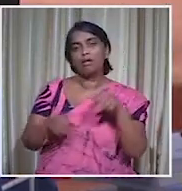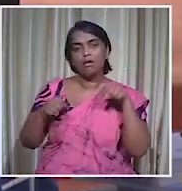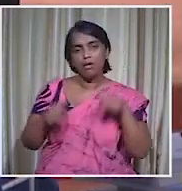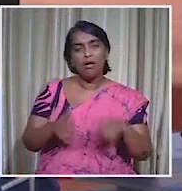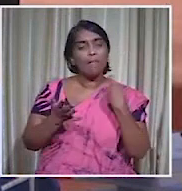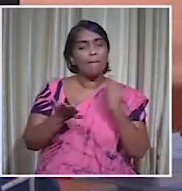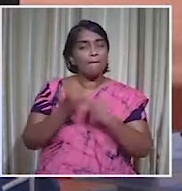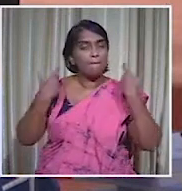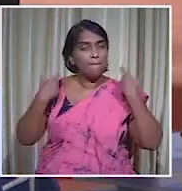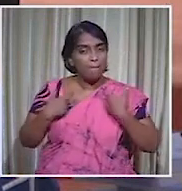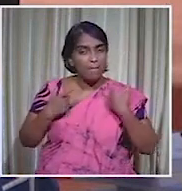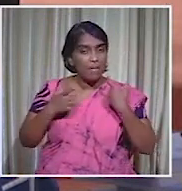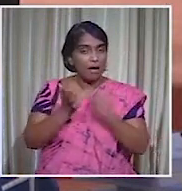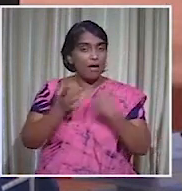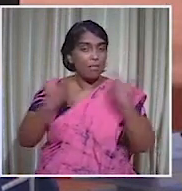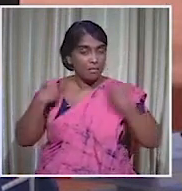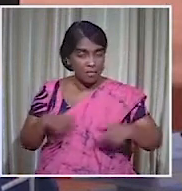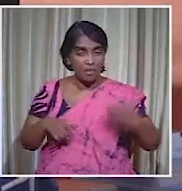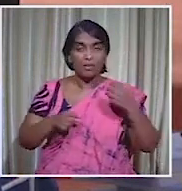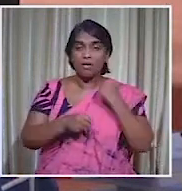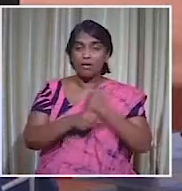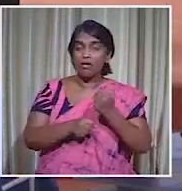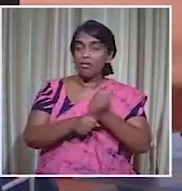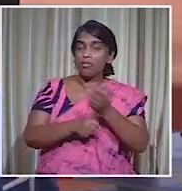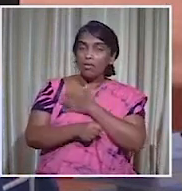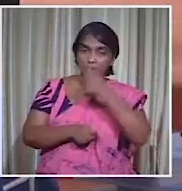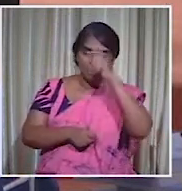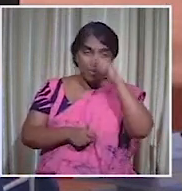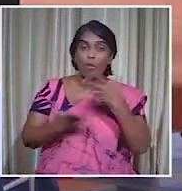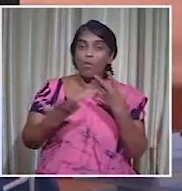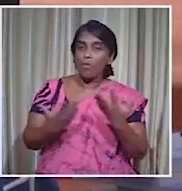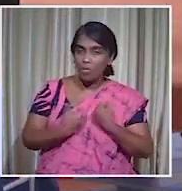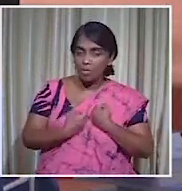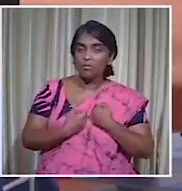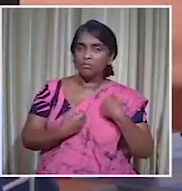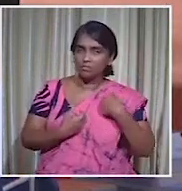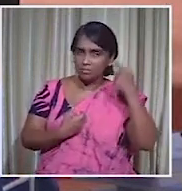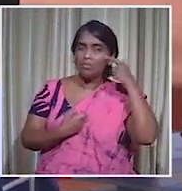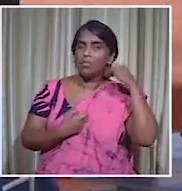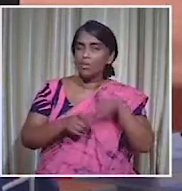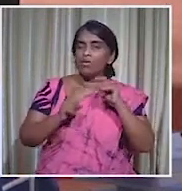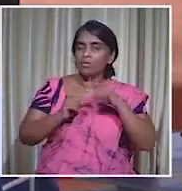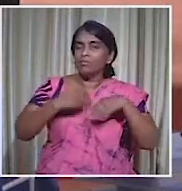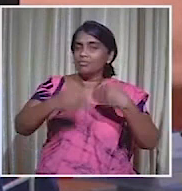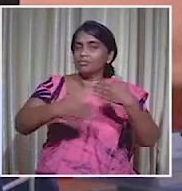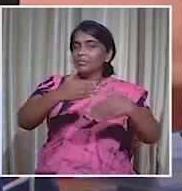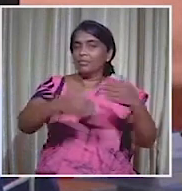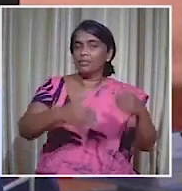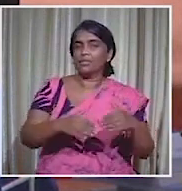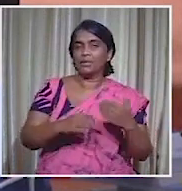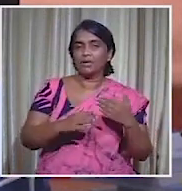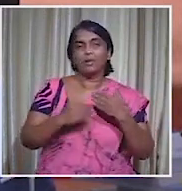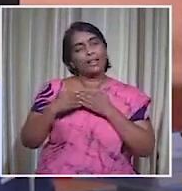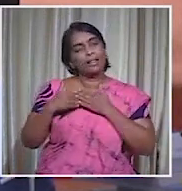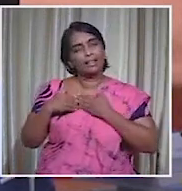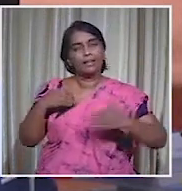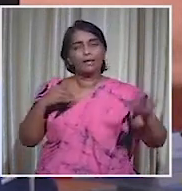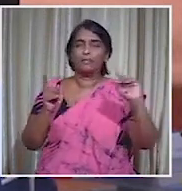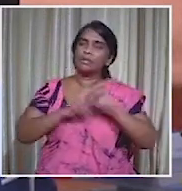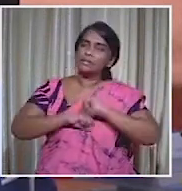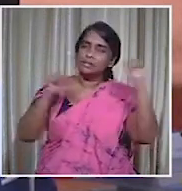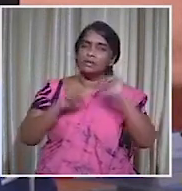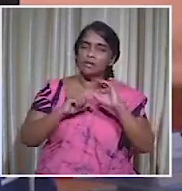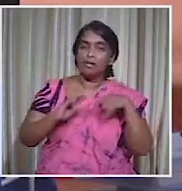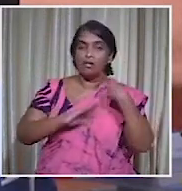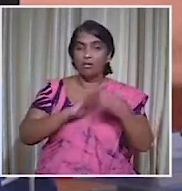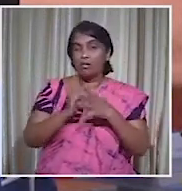රාජපක්ෂ ආණ්ඩුවට ගෝඨාභය රාජපක්ෂ මහත්තයාට ඕනේ මං හිතන්නේ මෙහෙම ගිහිල්ලා එක්කෝ දිගට වදින්න එහෙම නැත්නම් මේ